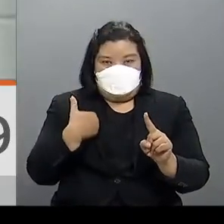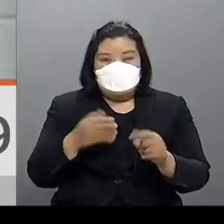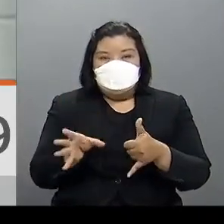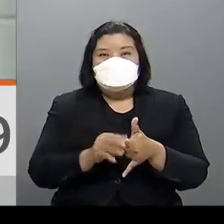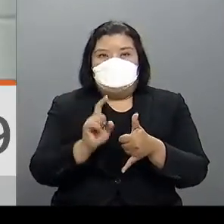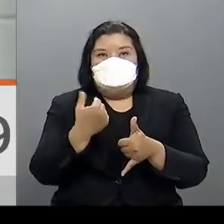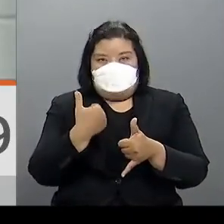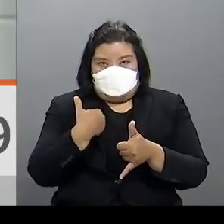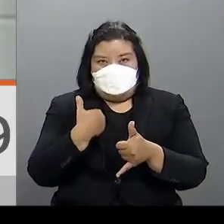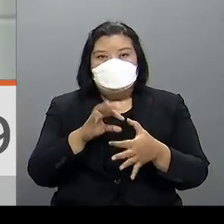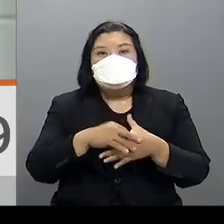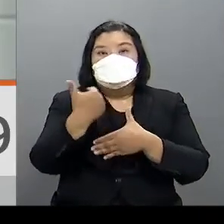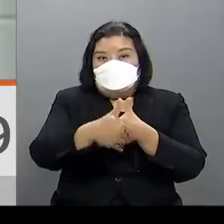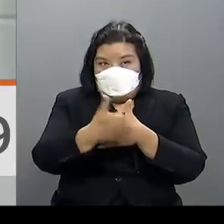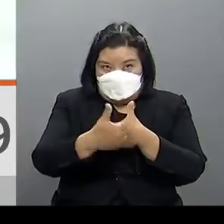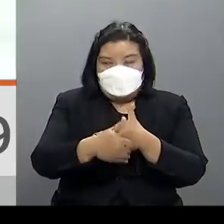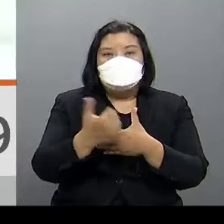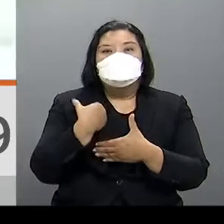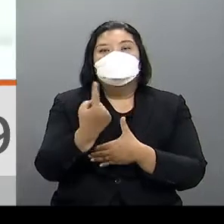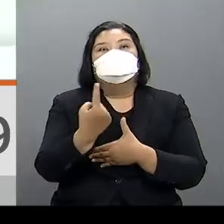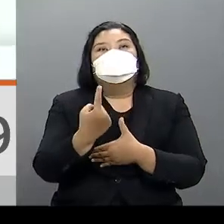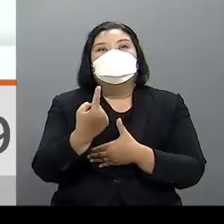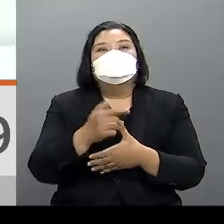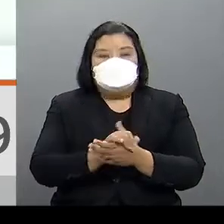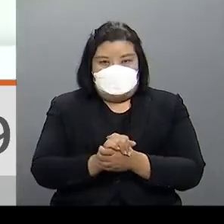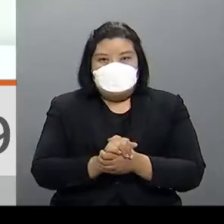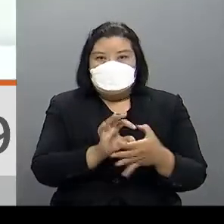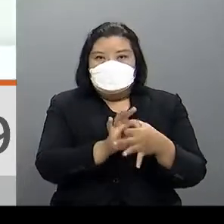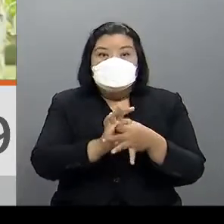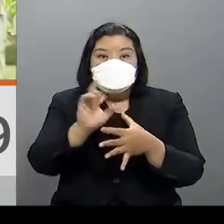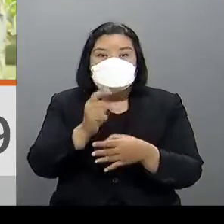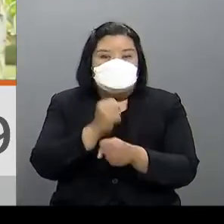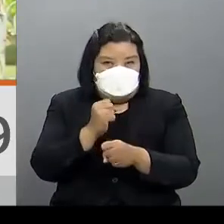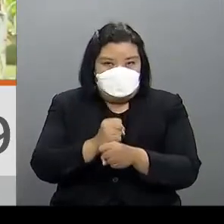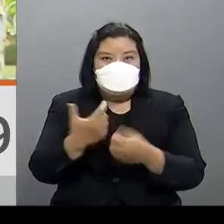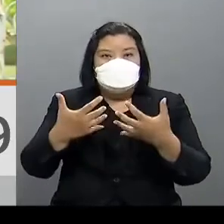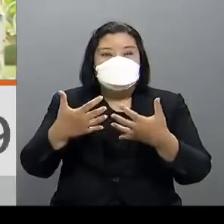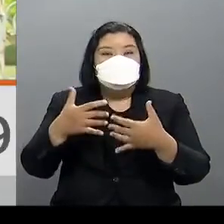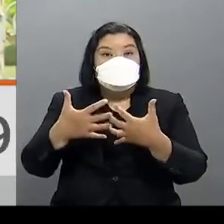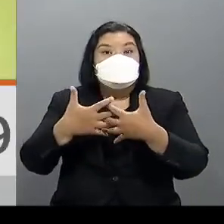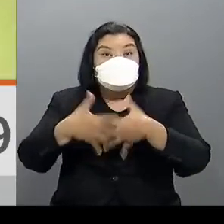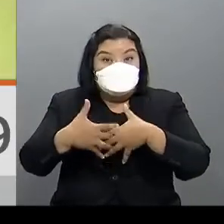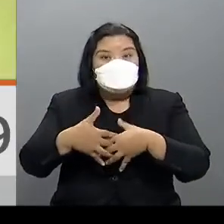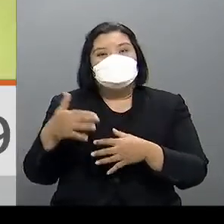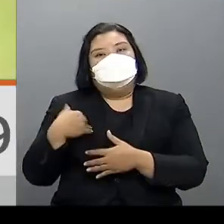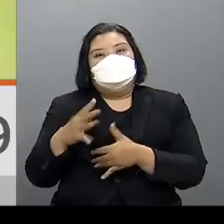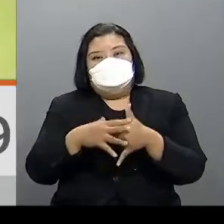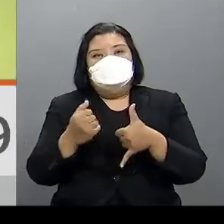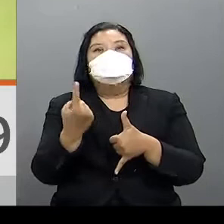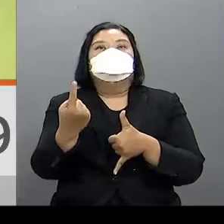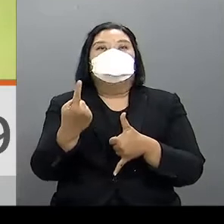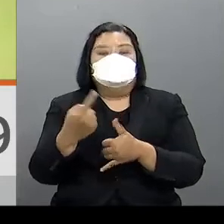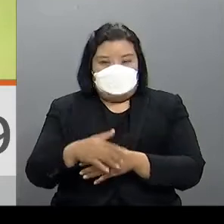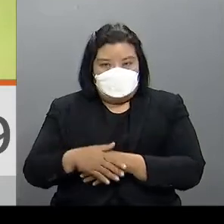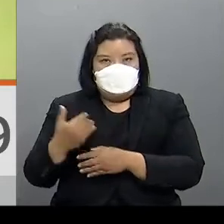มปังบริษัทปาล์มเฮาส์1คนโดยเชื่อมโยงไปยังโรงงานผลิตชิ้นส่วนอิเล็กทรอนิกส์เพิ่ม1คนกลุ่มตำบลแม่สอยอำเภอจอมท